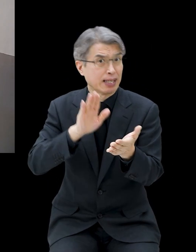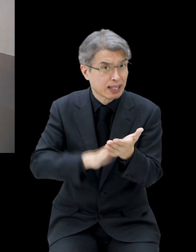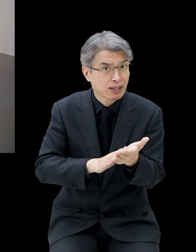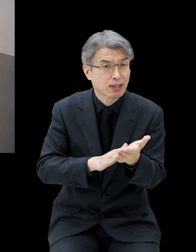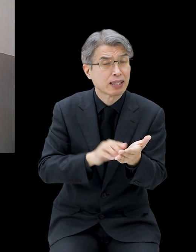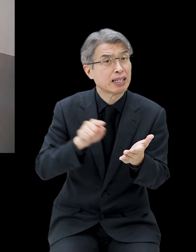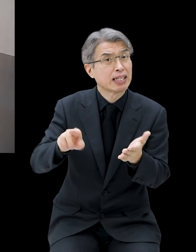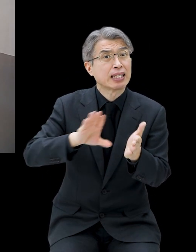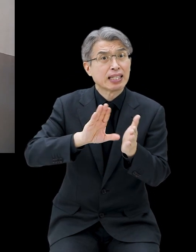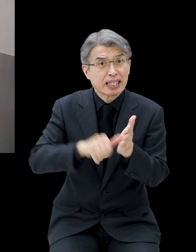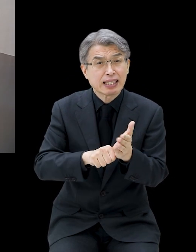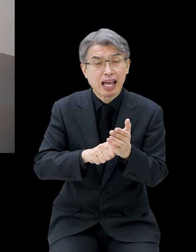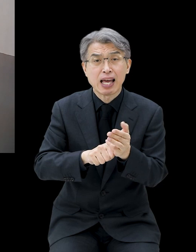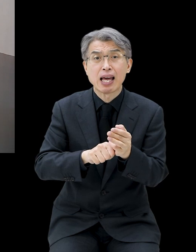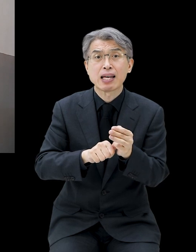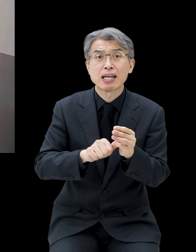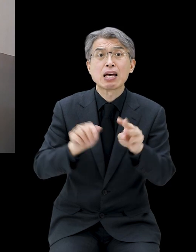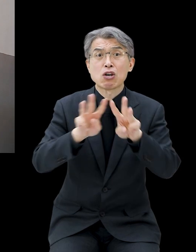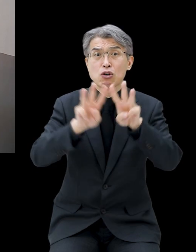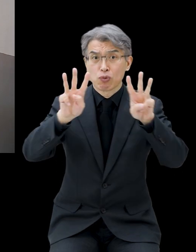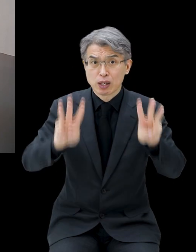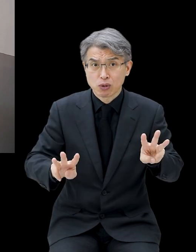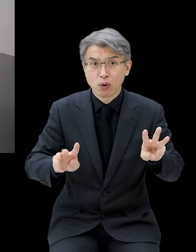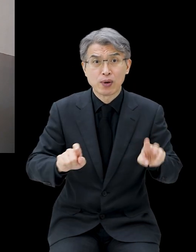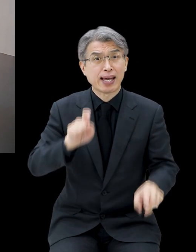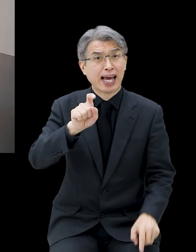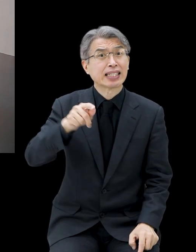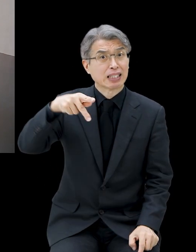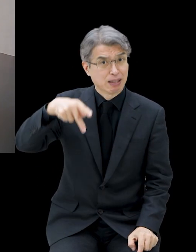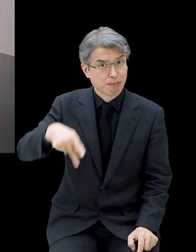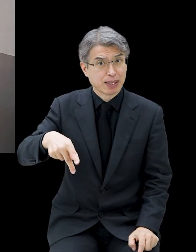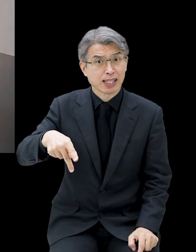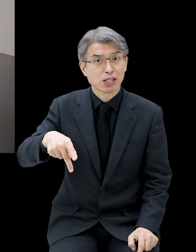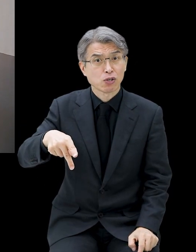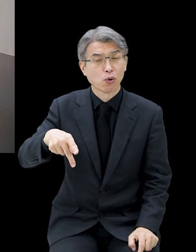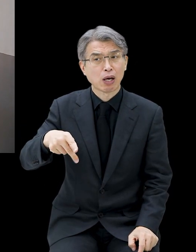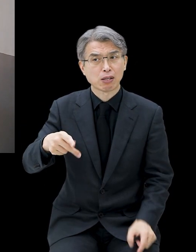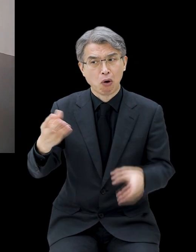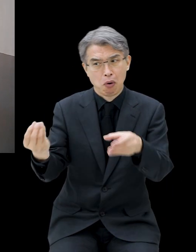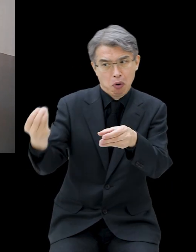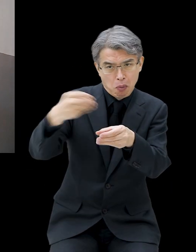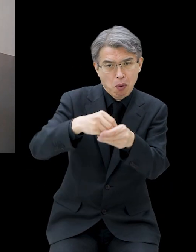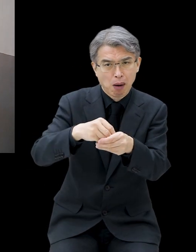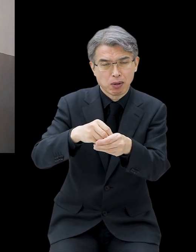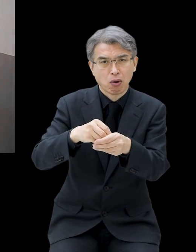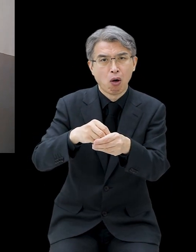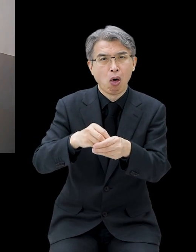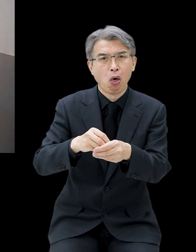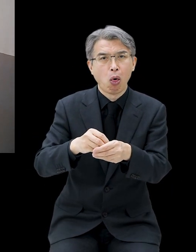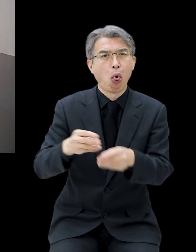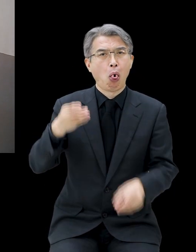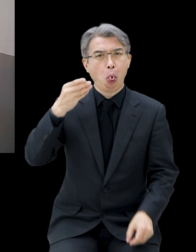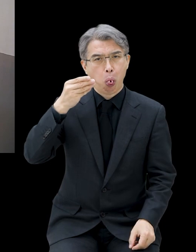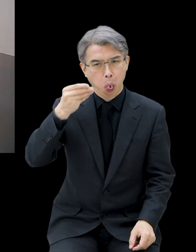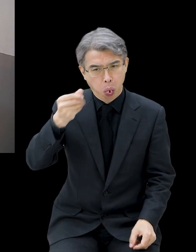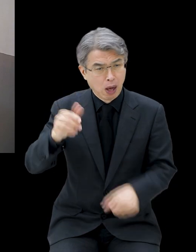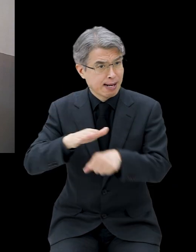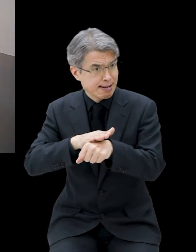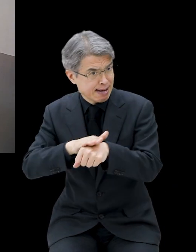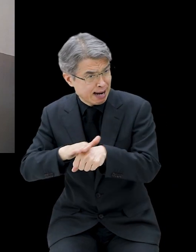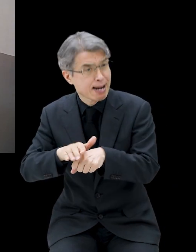XP가 막 나오던 시기였는데요. XP에서 잘 돌아가는 프로그램을 만들어 보자. 그러면 성공할 수 있을 것이다